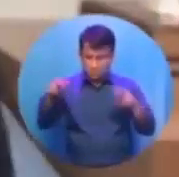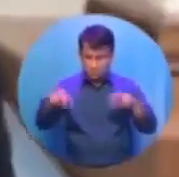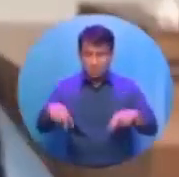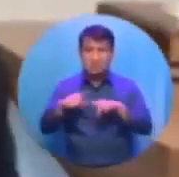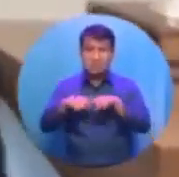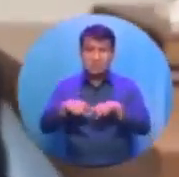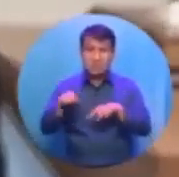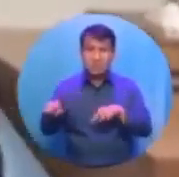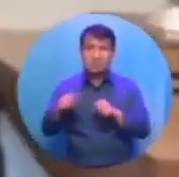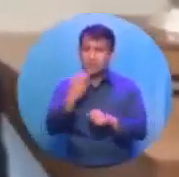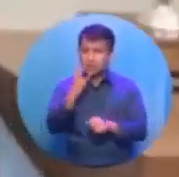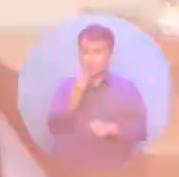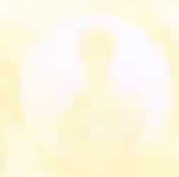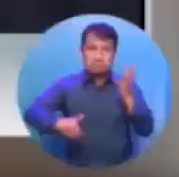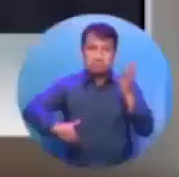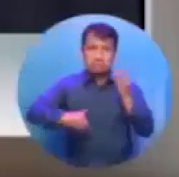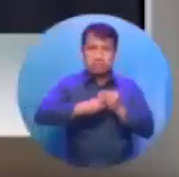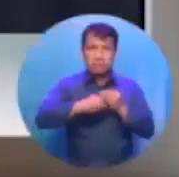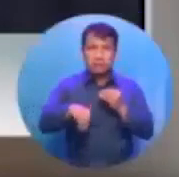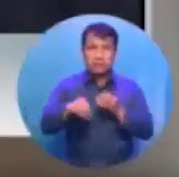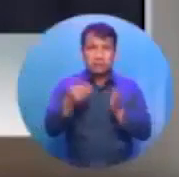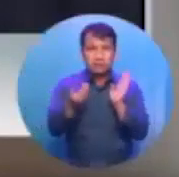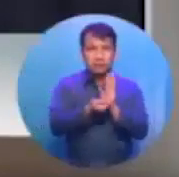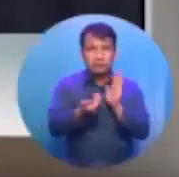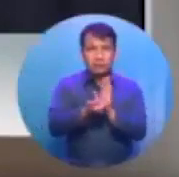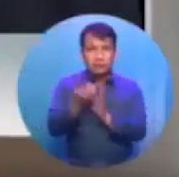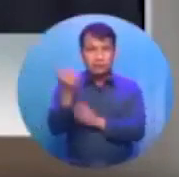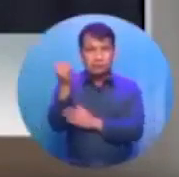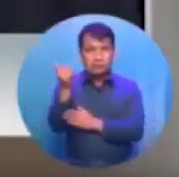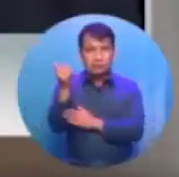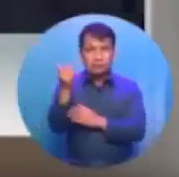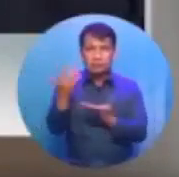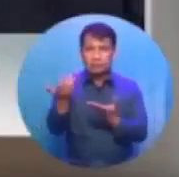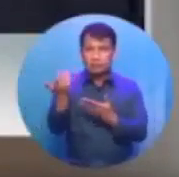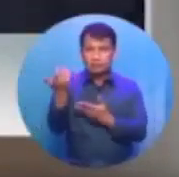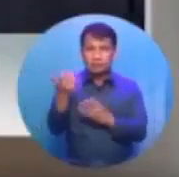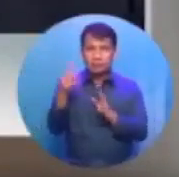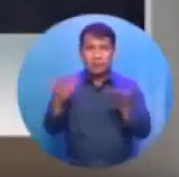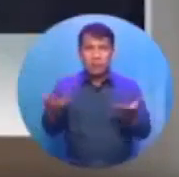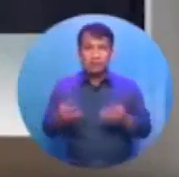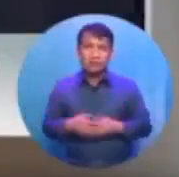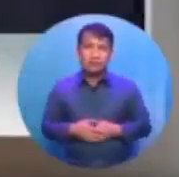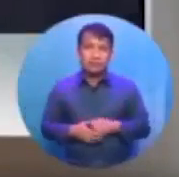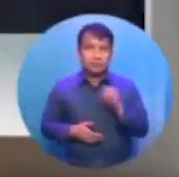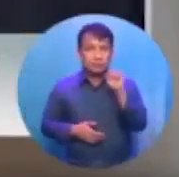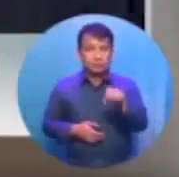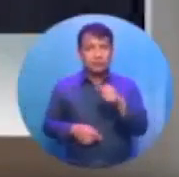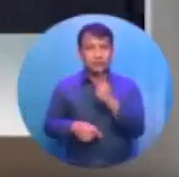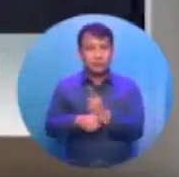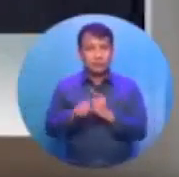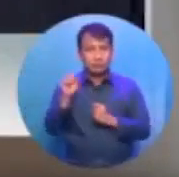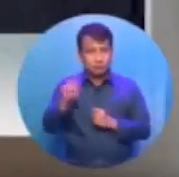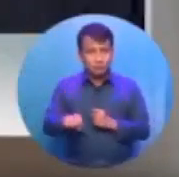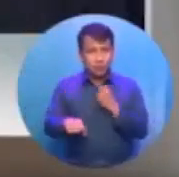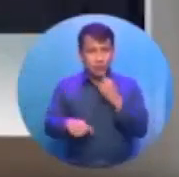kabuuan ng ebidensya ng ating complainant. Pwede pa bang iapila ito ni Mrs.? Tama, sir. No? Pwede pa natin itong i-appeal,